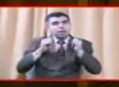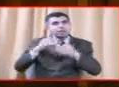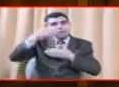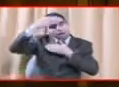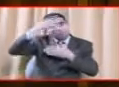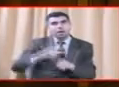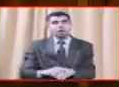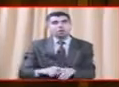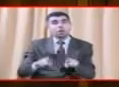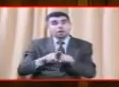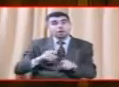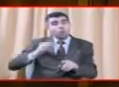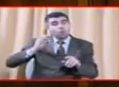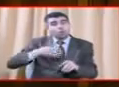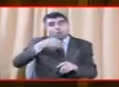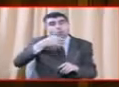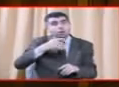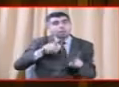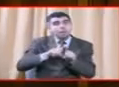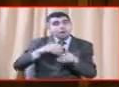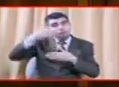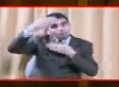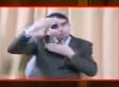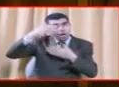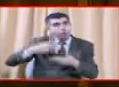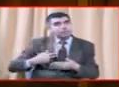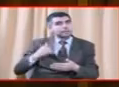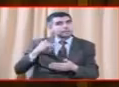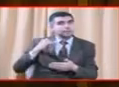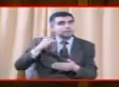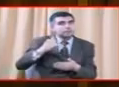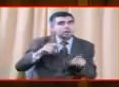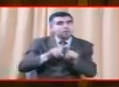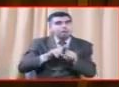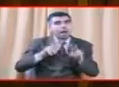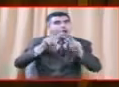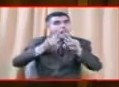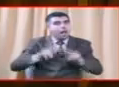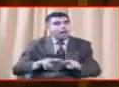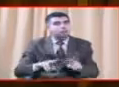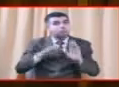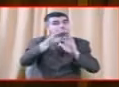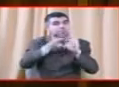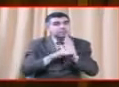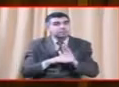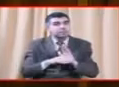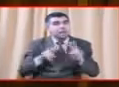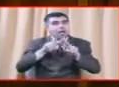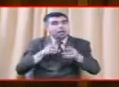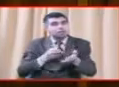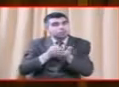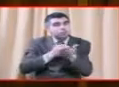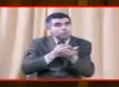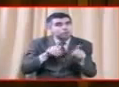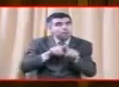اذا المغرب يستمر بالمطالبة بفتح لجنة تحقيق لكي